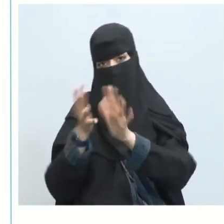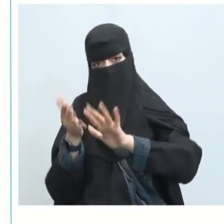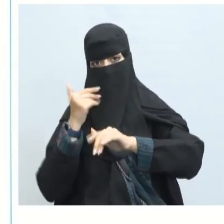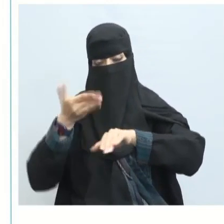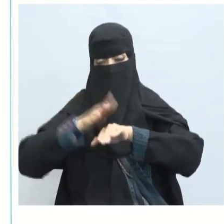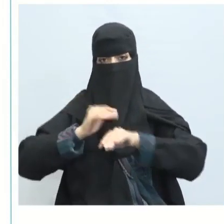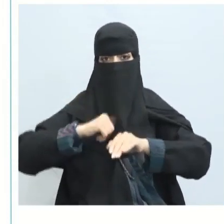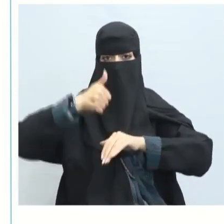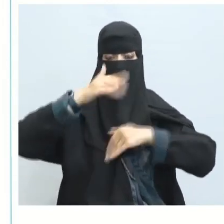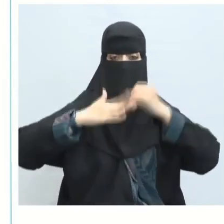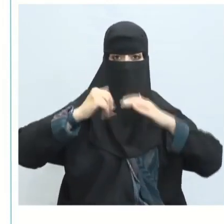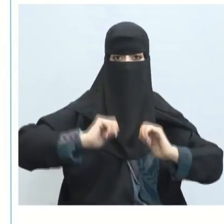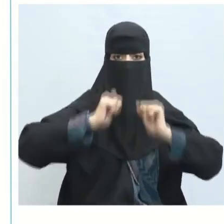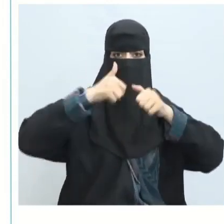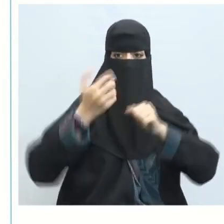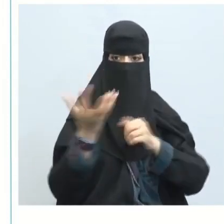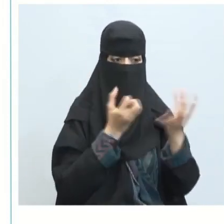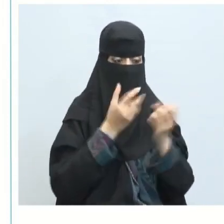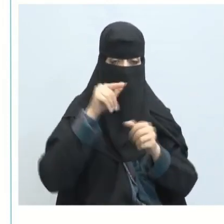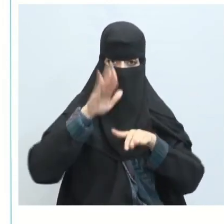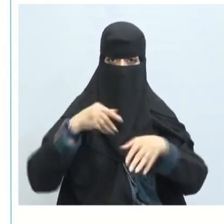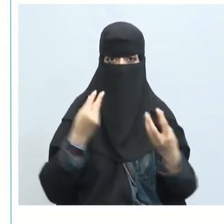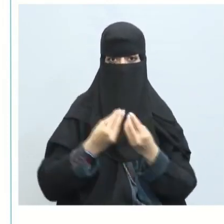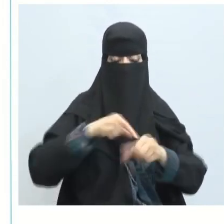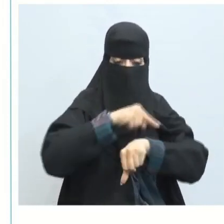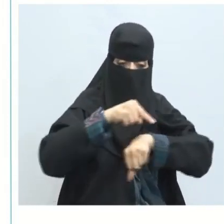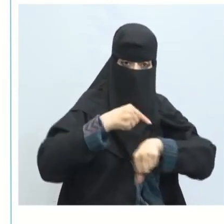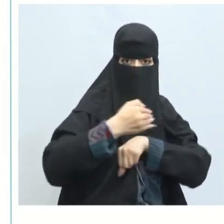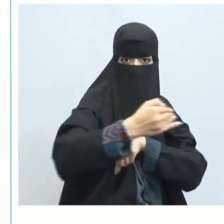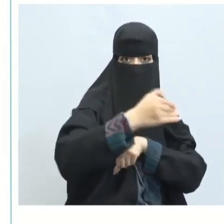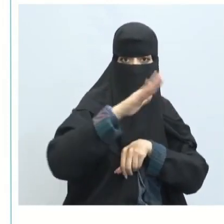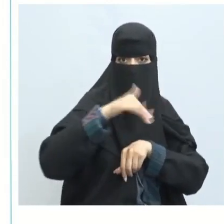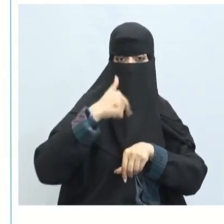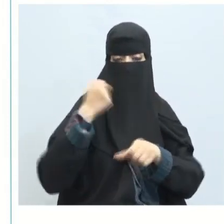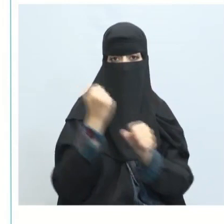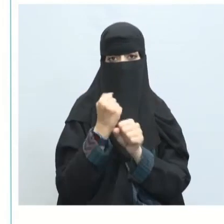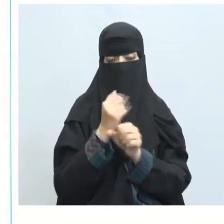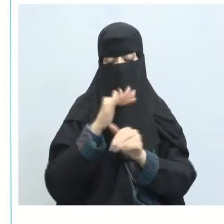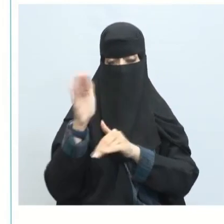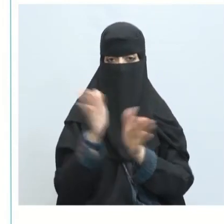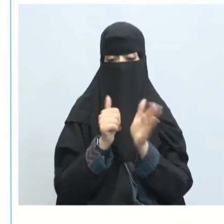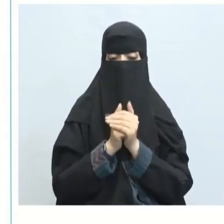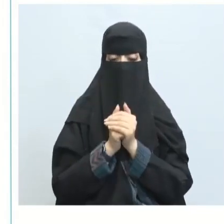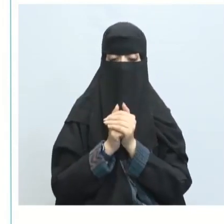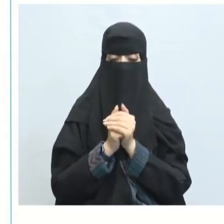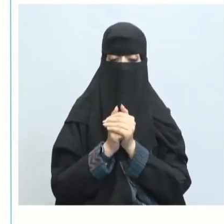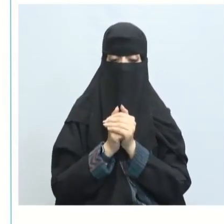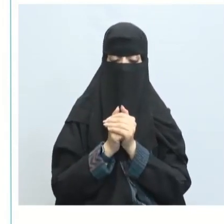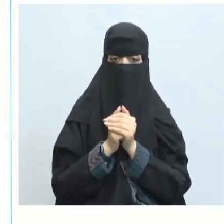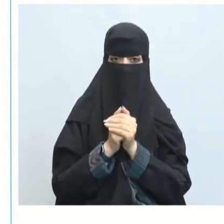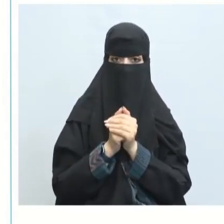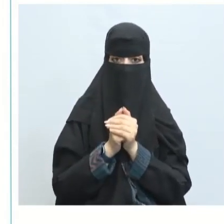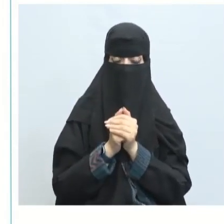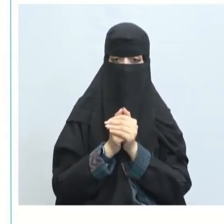مستوى القدرات والمهارات التي قد يكتسبها مع مرور العمل او مع مرور الايام او من خلال